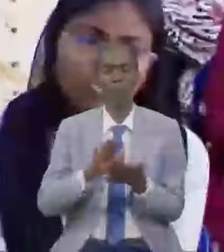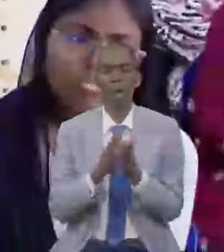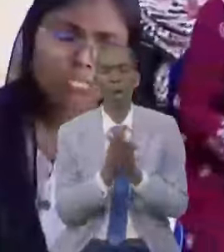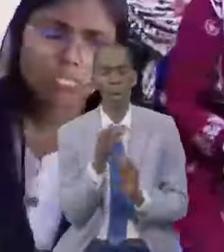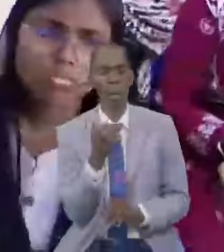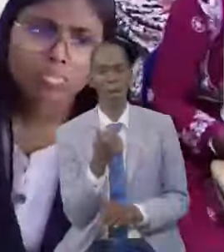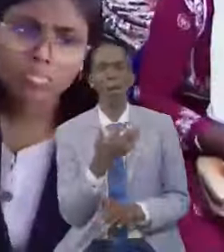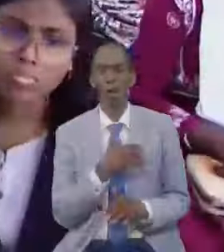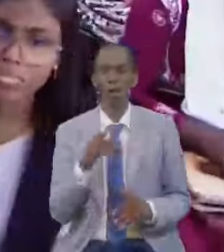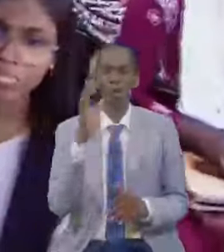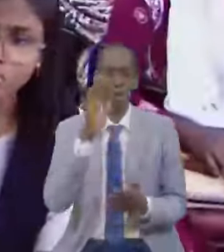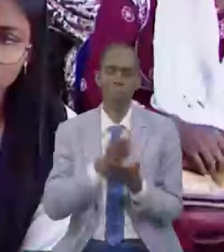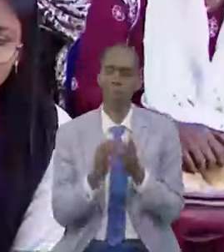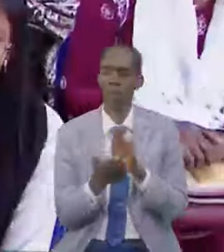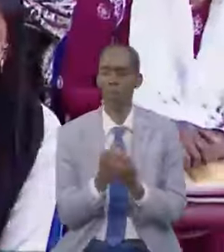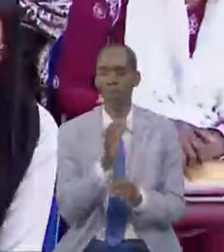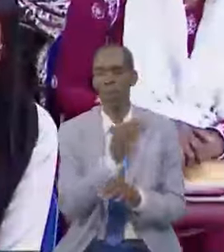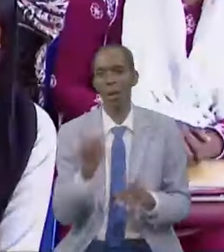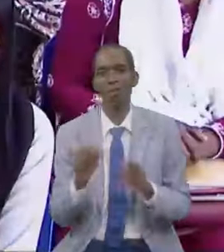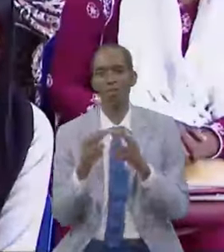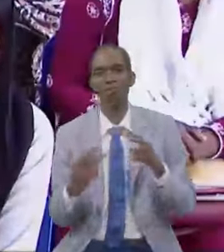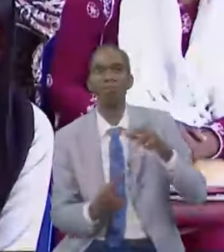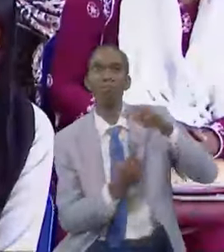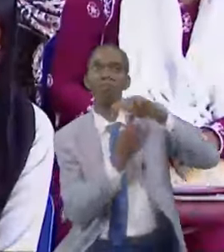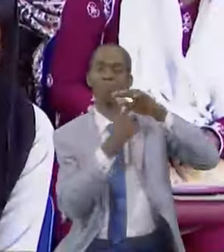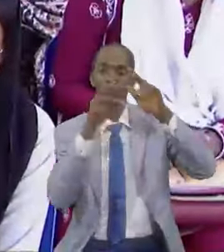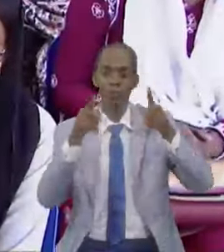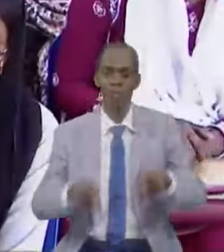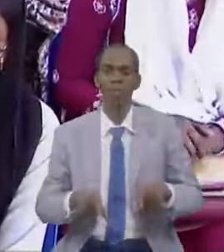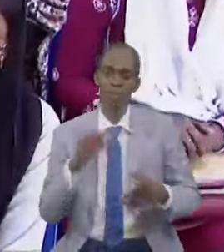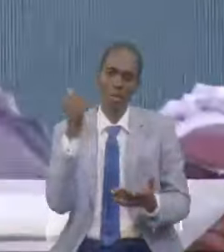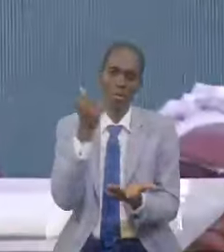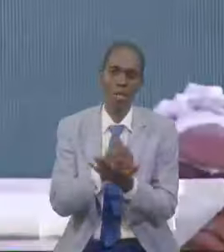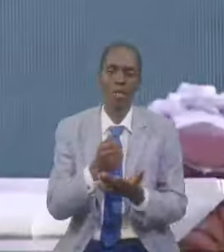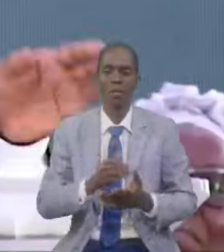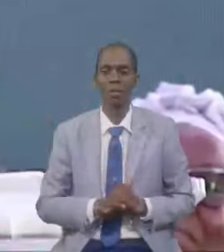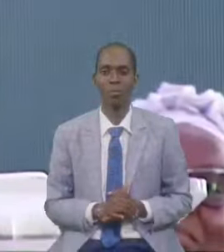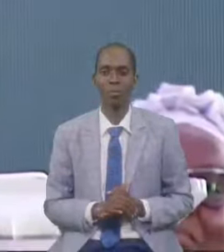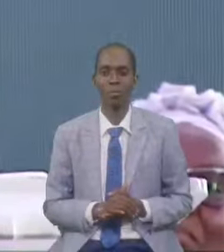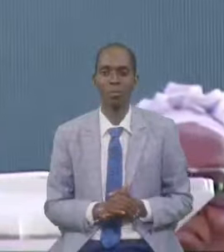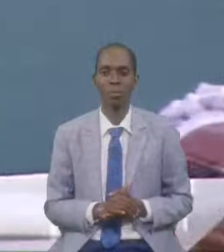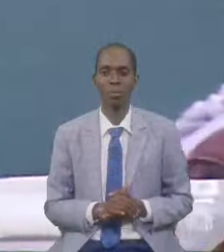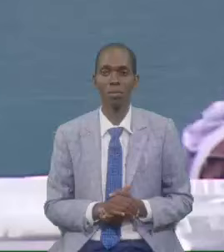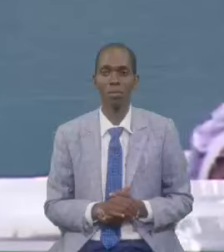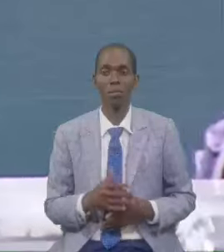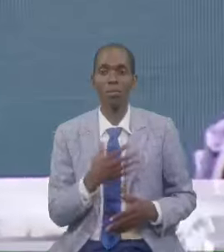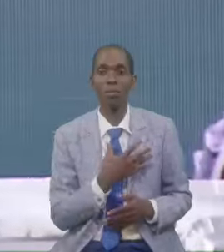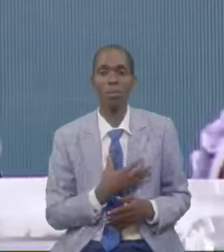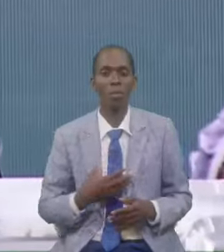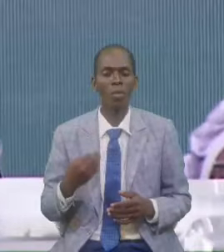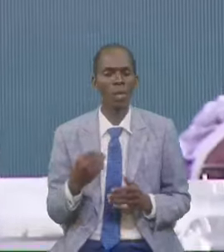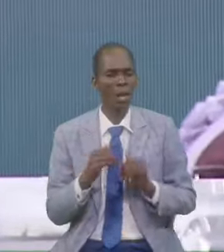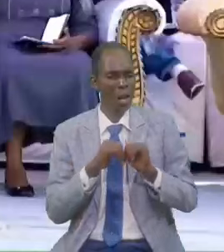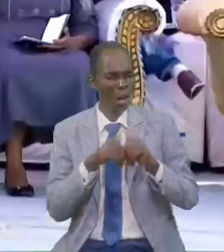become a hero. సున్నా ఒకటితో కలిస్తే అప్పుడు మీరు కథానాయకుల స్థాయికి వస్తారు. And how is that going to